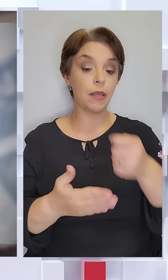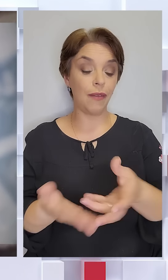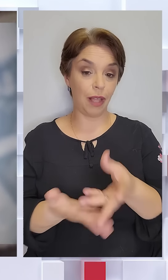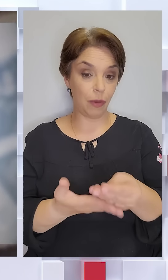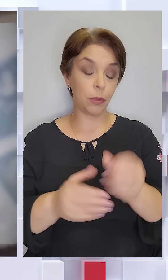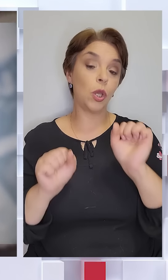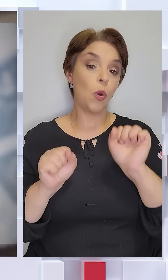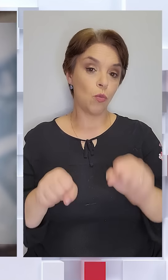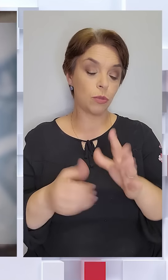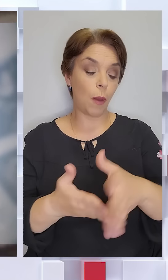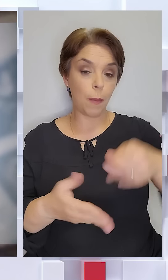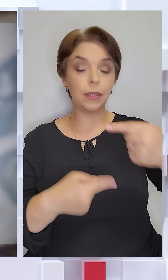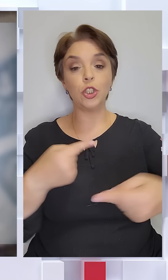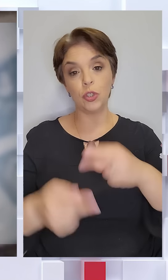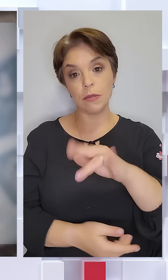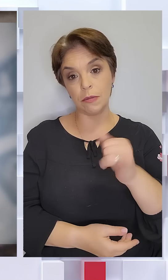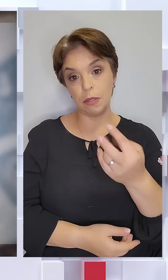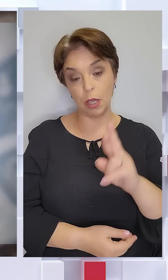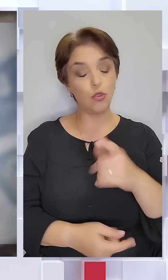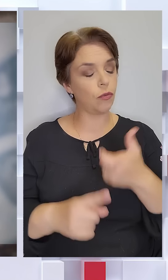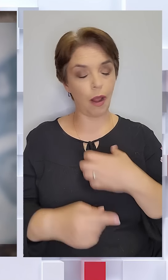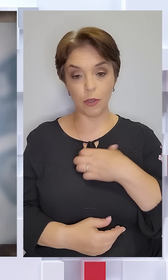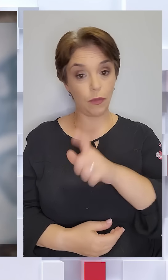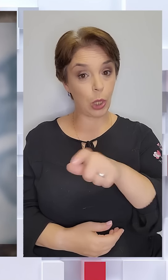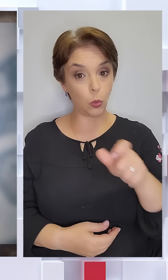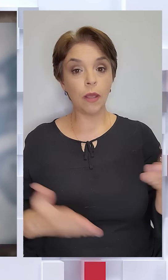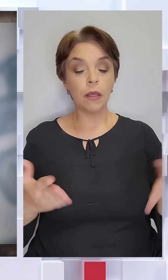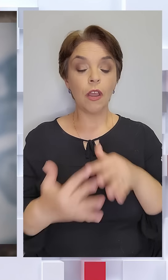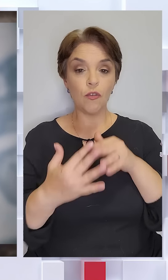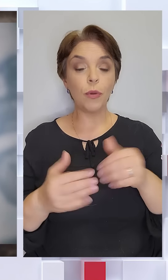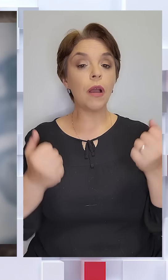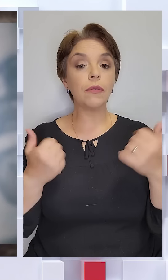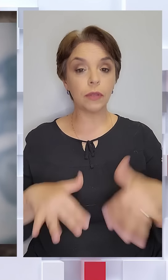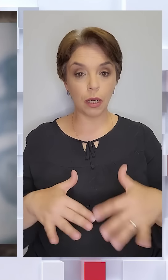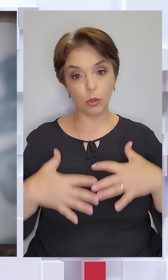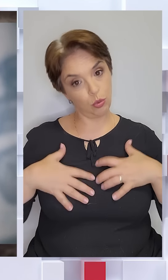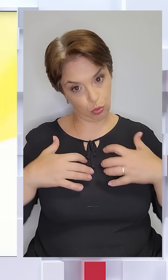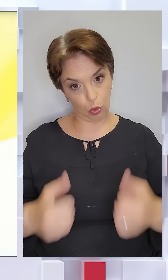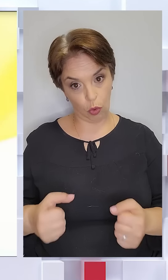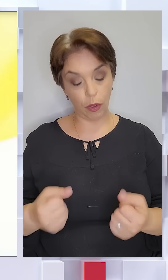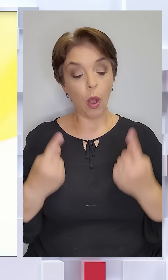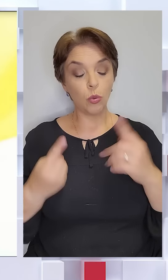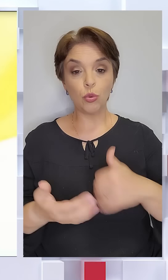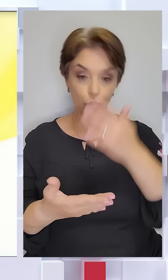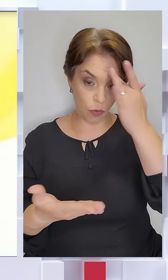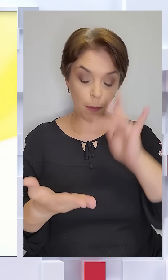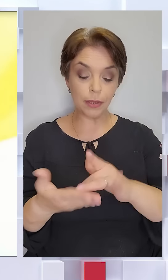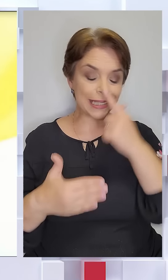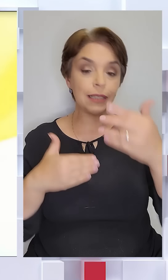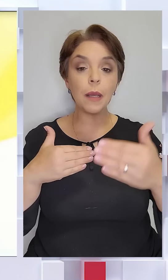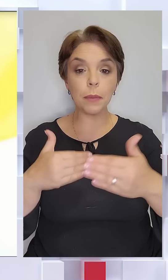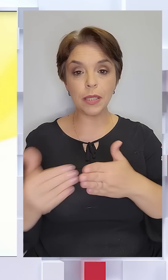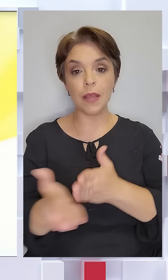виплати можна буде подати через Дію, що вкрай важливо для людей, які в боях втратили здоров'я. Ключова мета – це